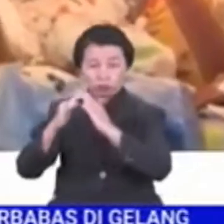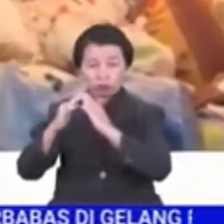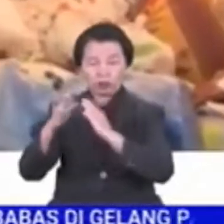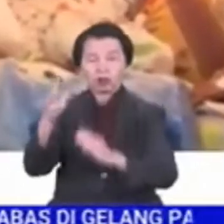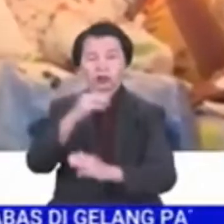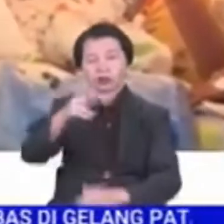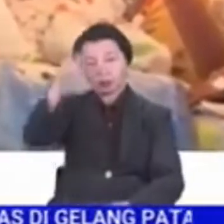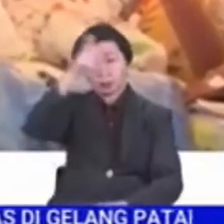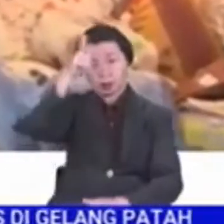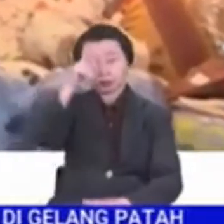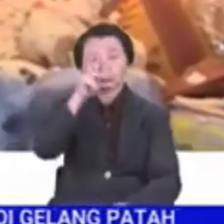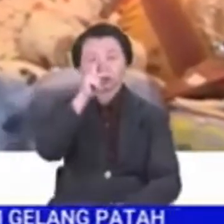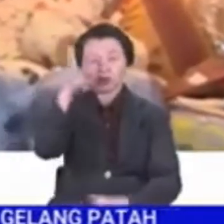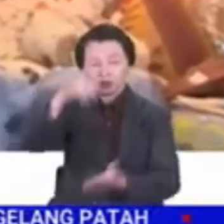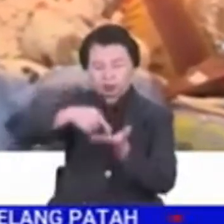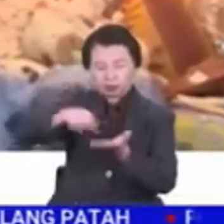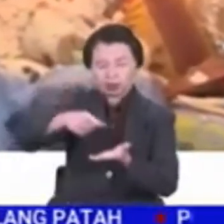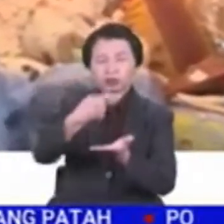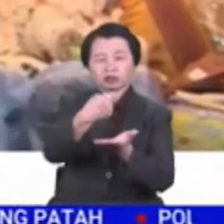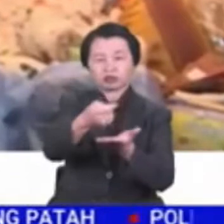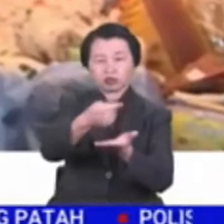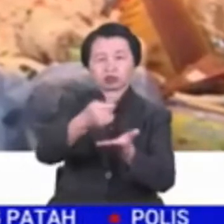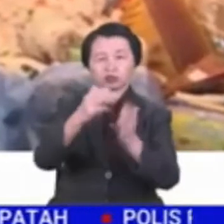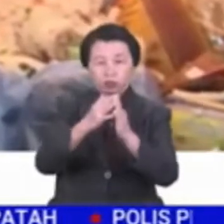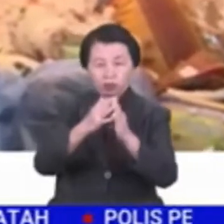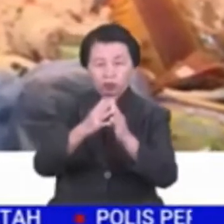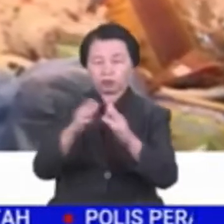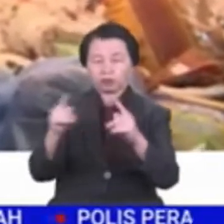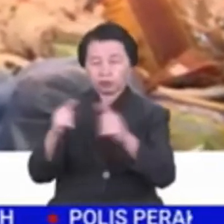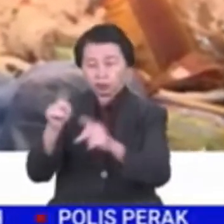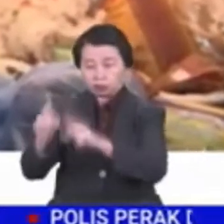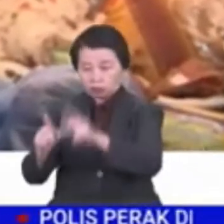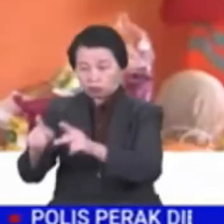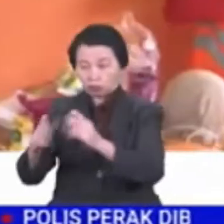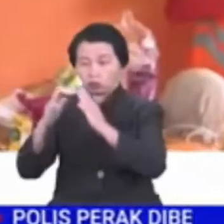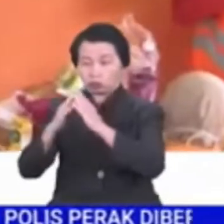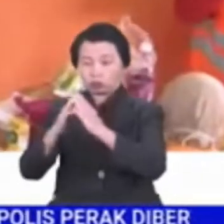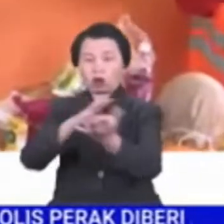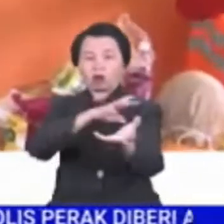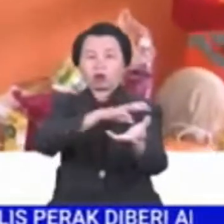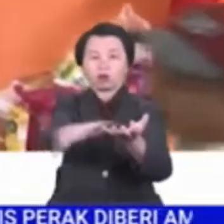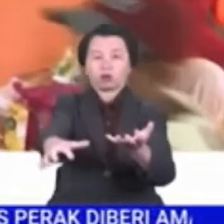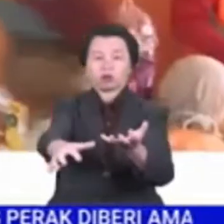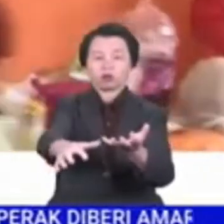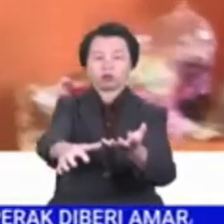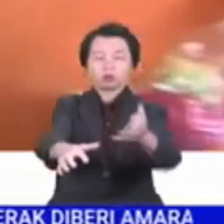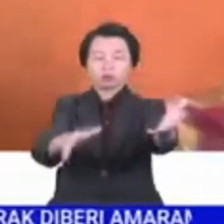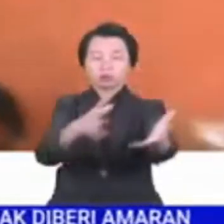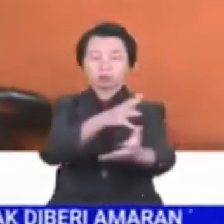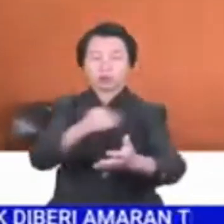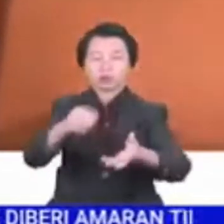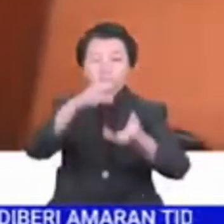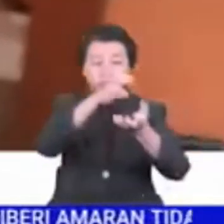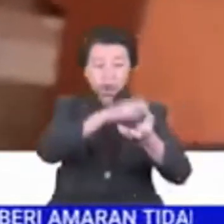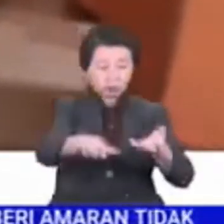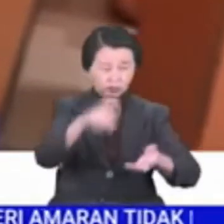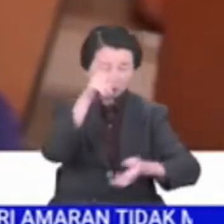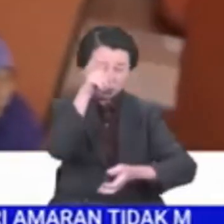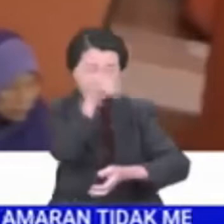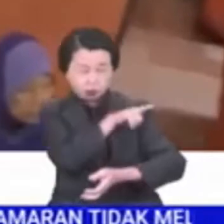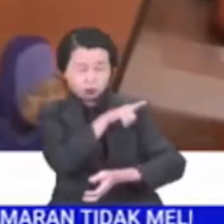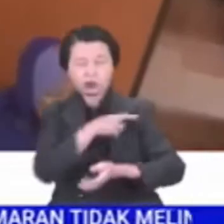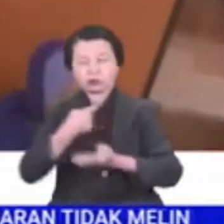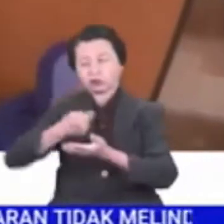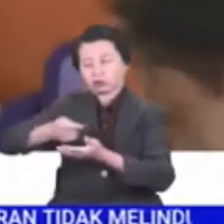Selain itu kerajaan Riau akan membayar sewa rumah sementara kode penduduk yang rumah mereka musnah sepenuhnya dan narosa teluk dengan